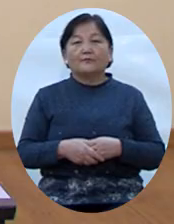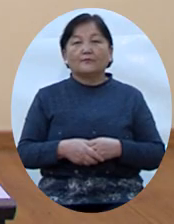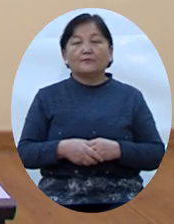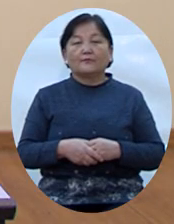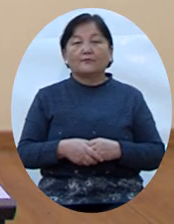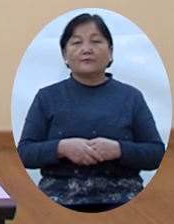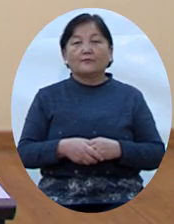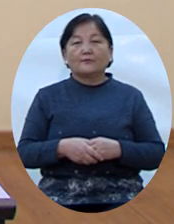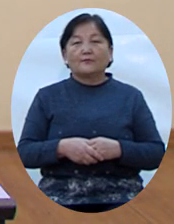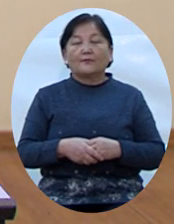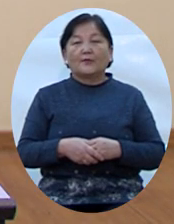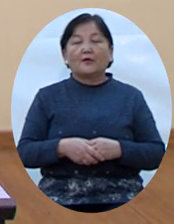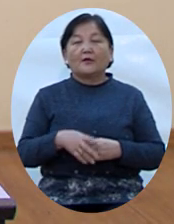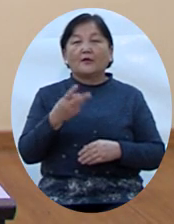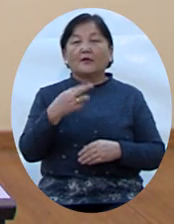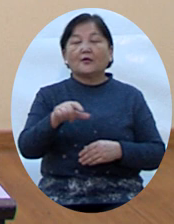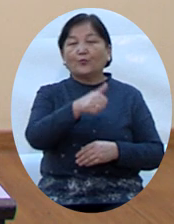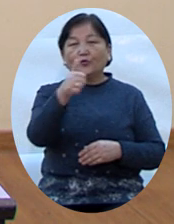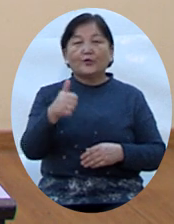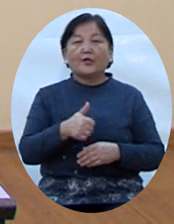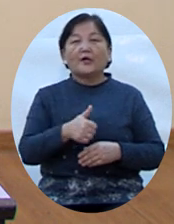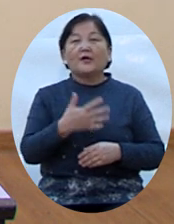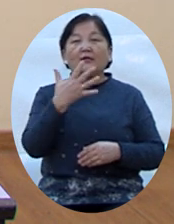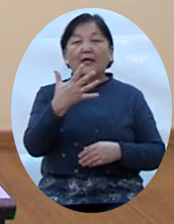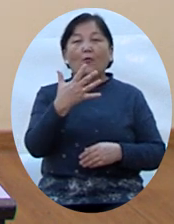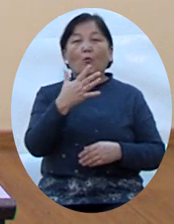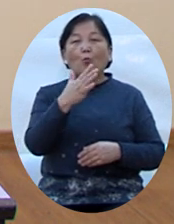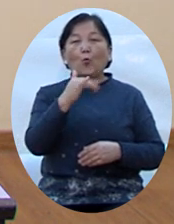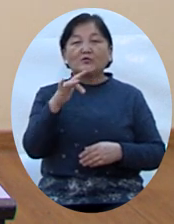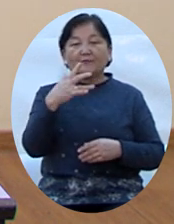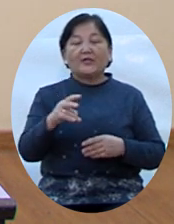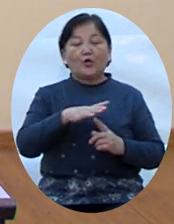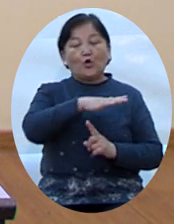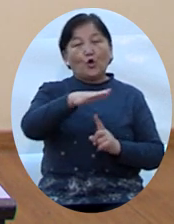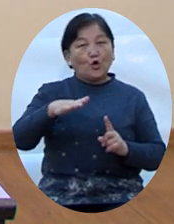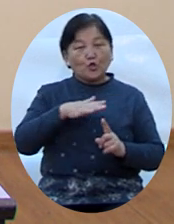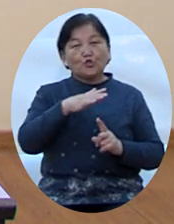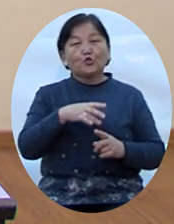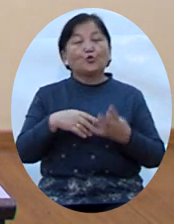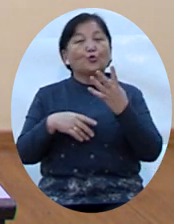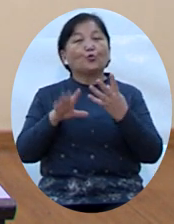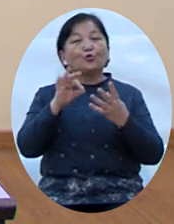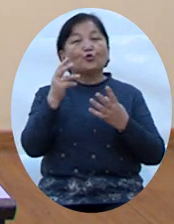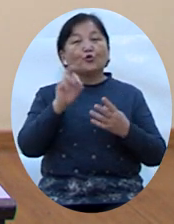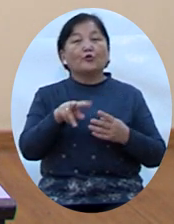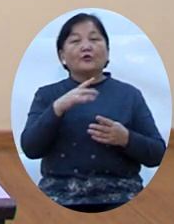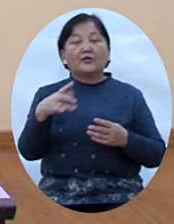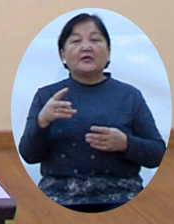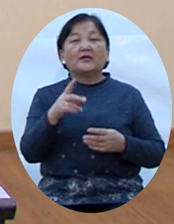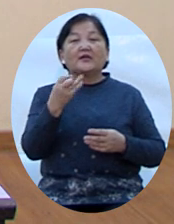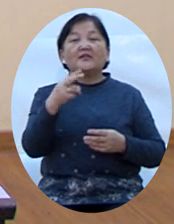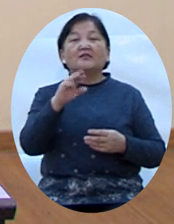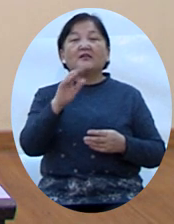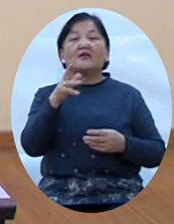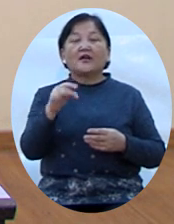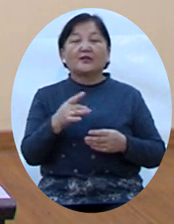За ингээд бүгдээрээ 5 уусмлын орчинг 4 төрлийн индикатораар шалгалаа.